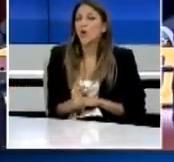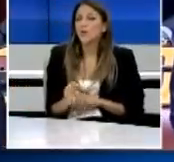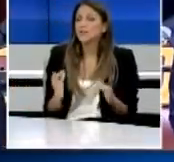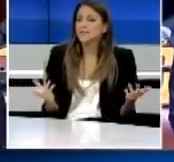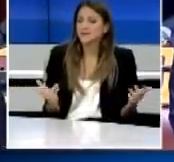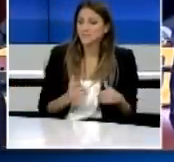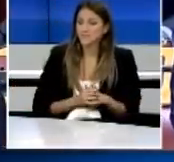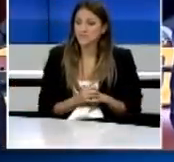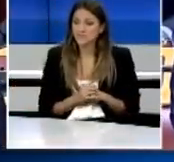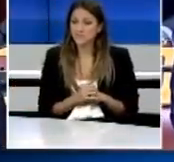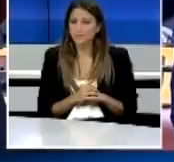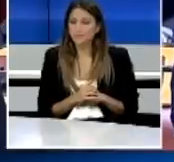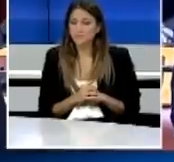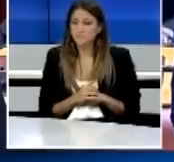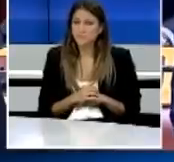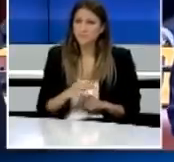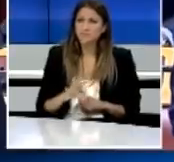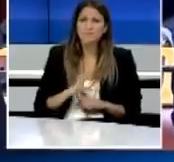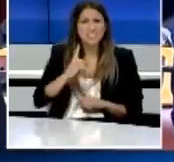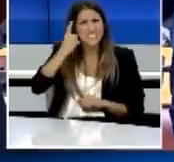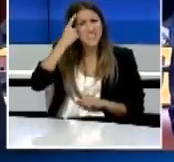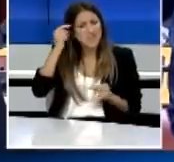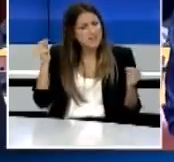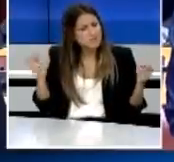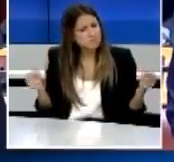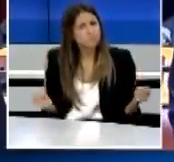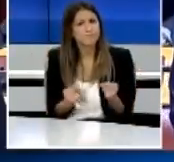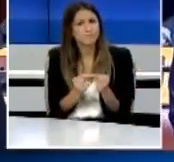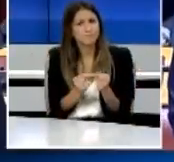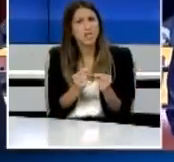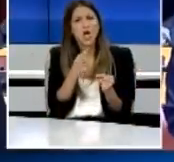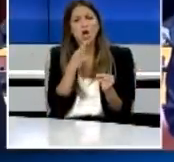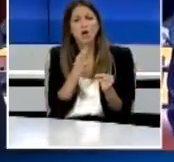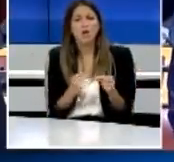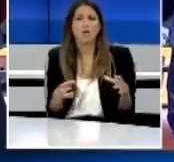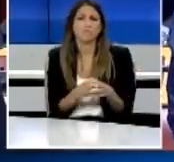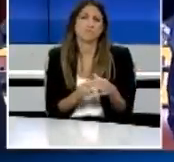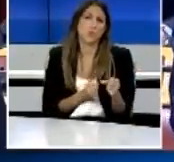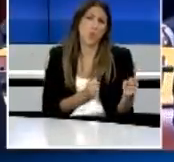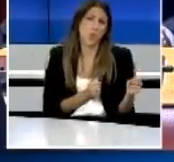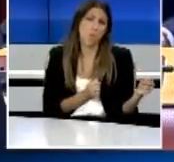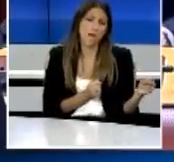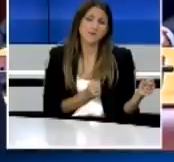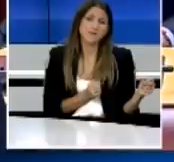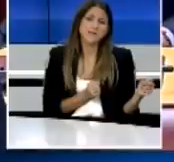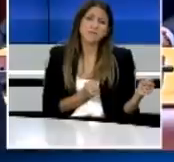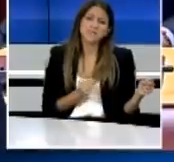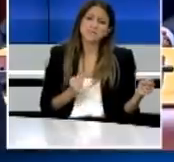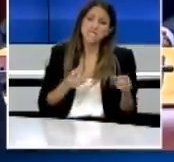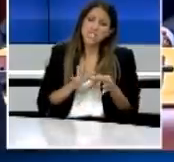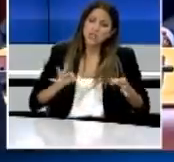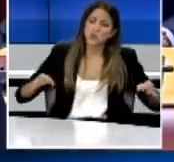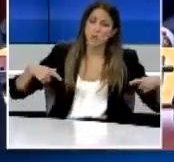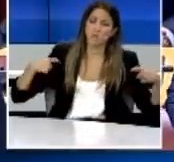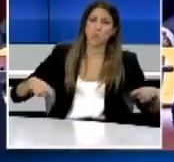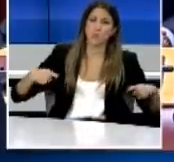κόντρα στις ιδέες της παράταξής σας, της προοδευτικής παράταξης μάλλον, όχι της δικής σας μόνο, και να στηρίξετε